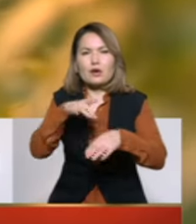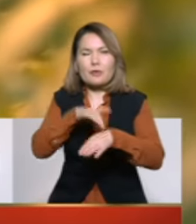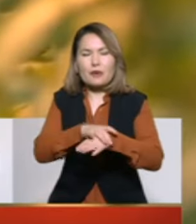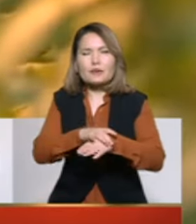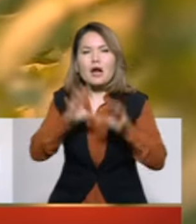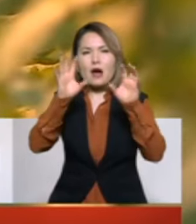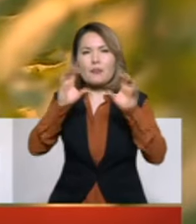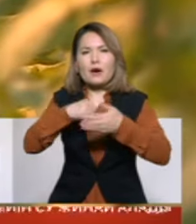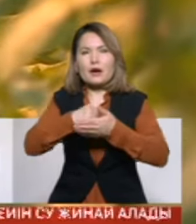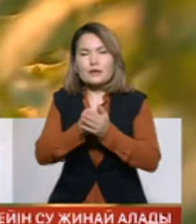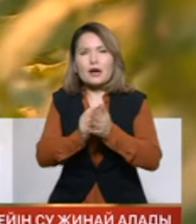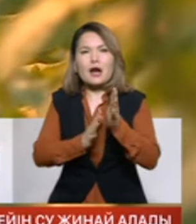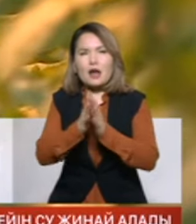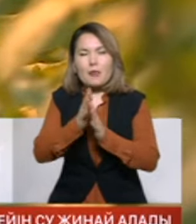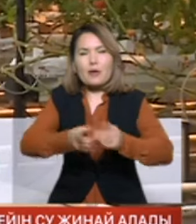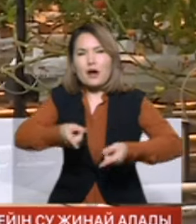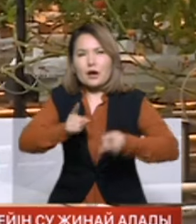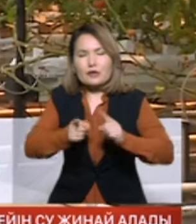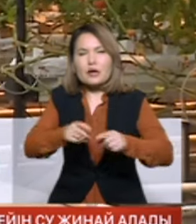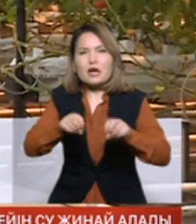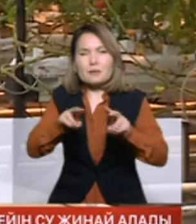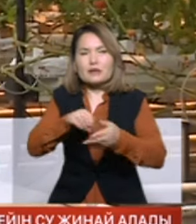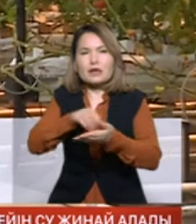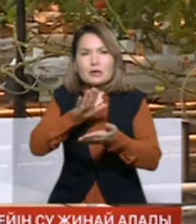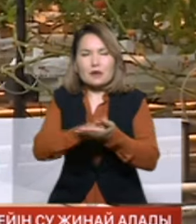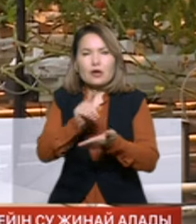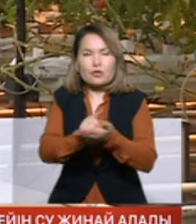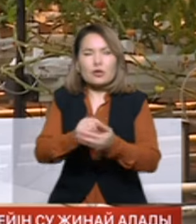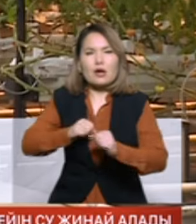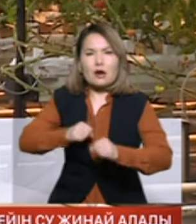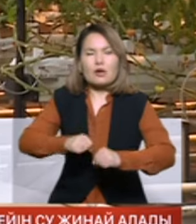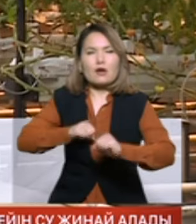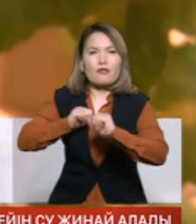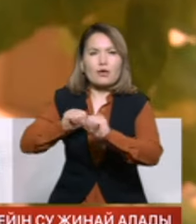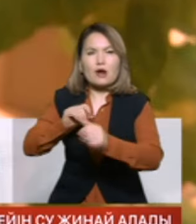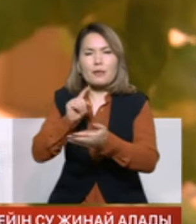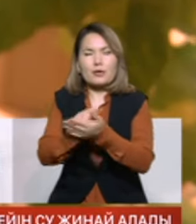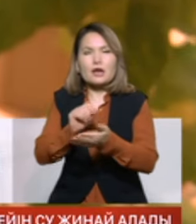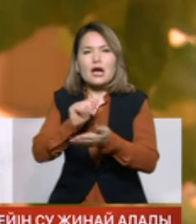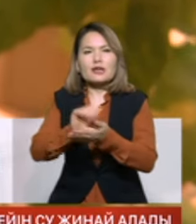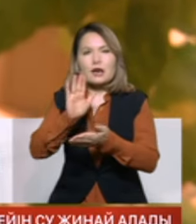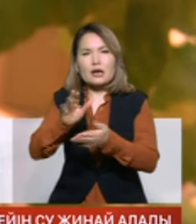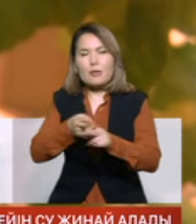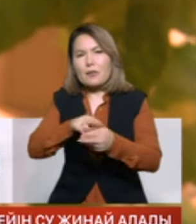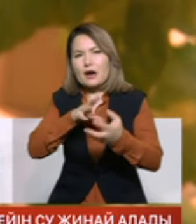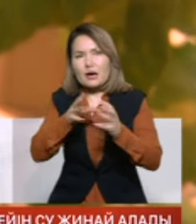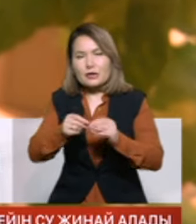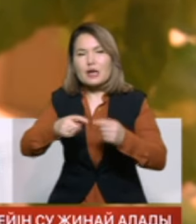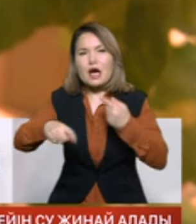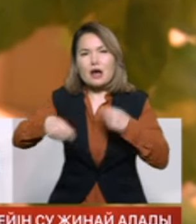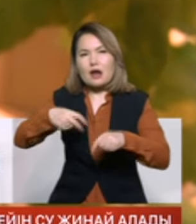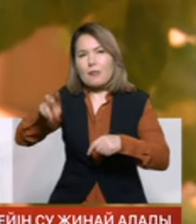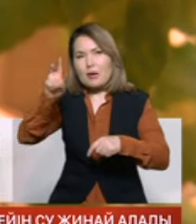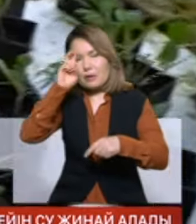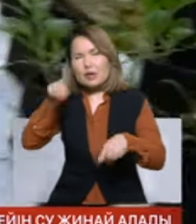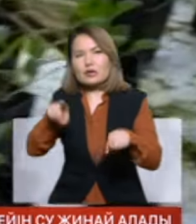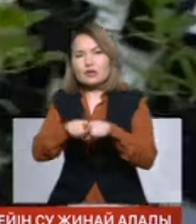заңға сәйкес органикалық өнімдер таңбалануы керек, тіпті таза өнім сертификатын алуға кететін шығын мемлекет